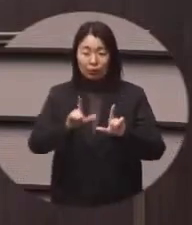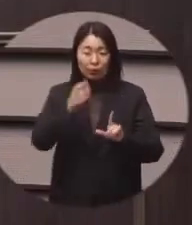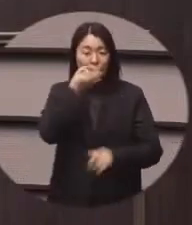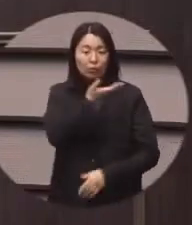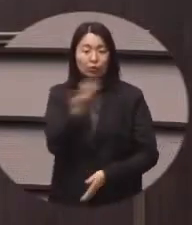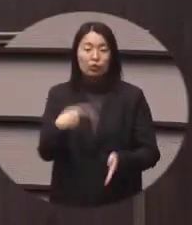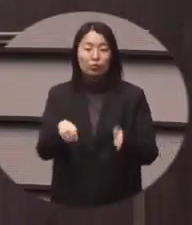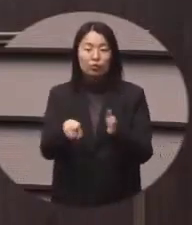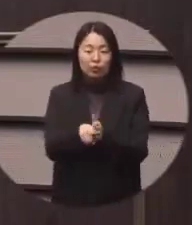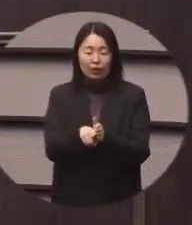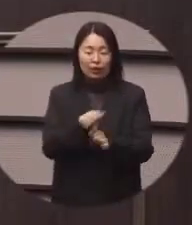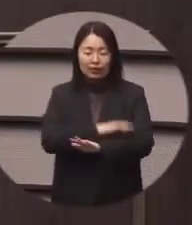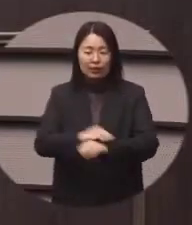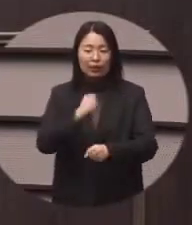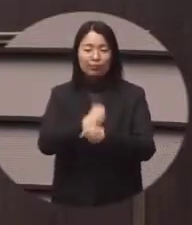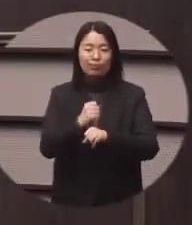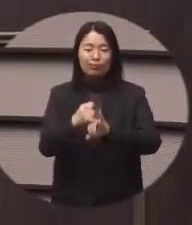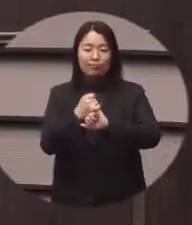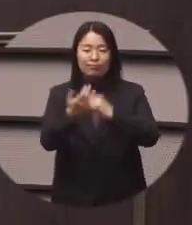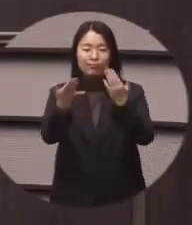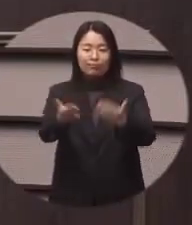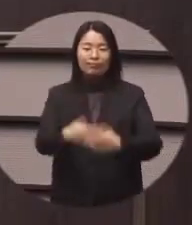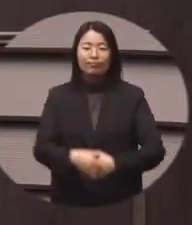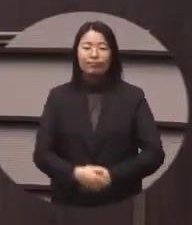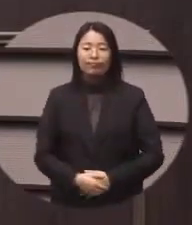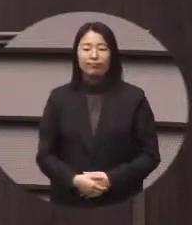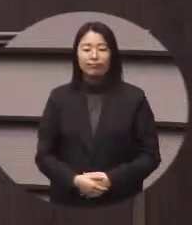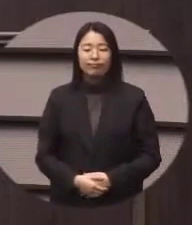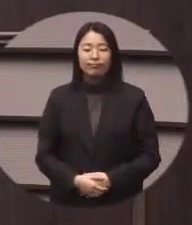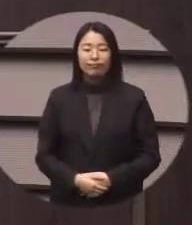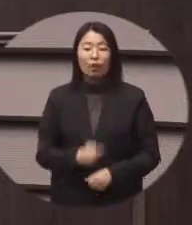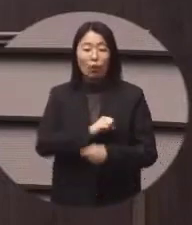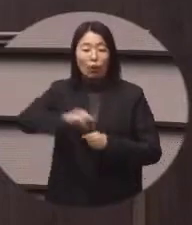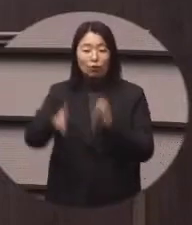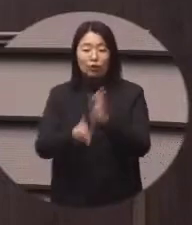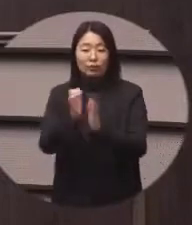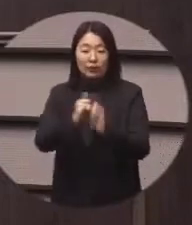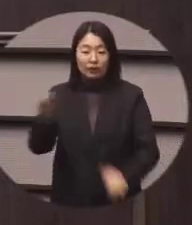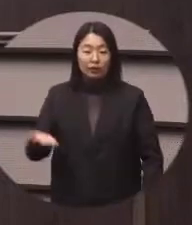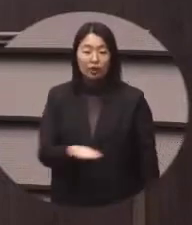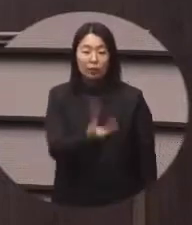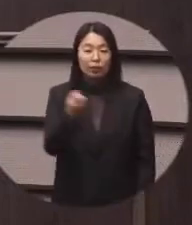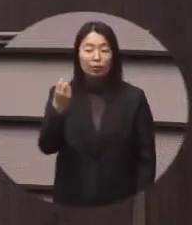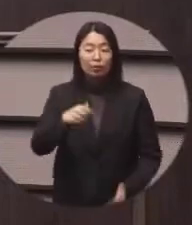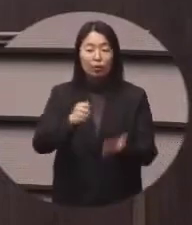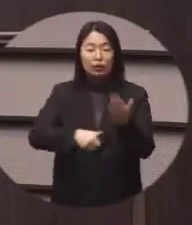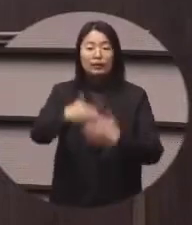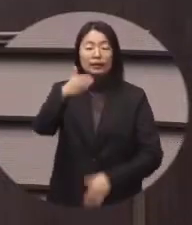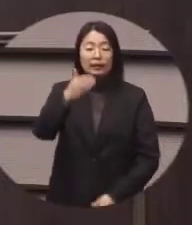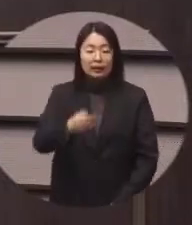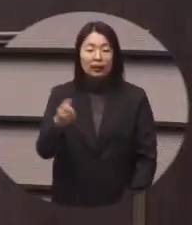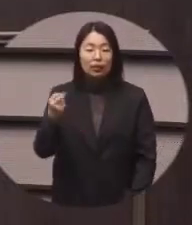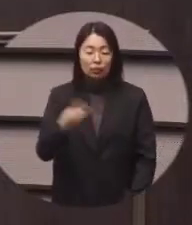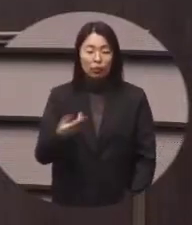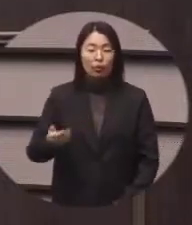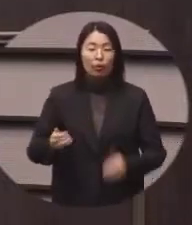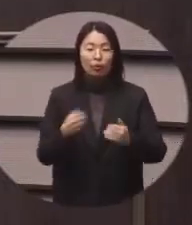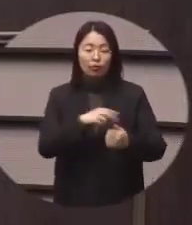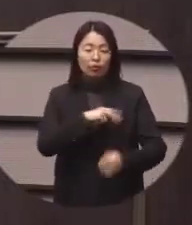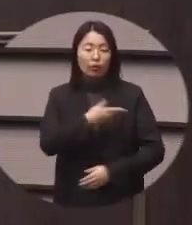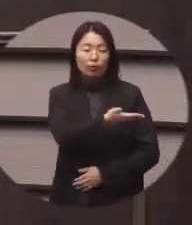없이 마무리하도록 하겠습니다. 광주 시민 여러분, 그리고 주임록 의장님을 비롯한 의원님 여러분,